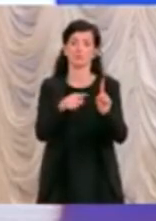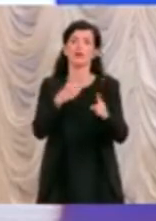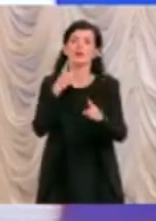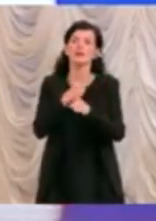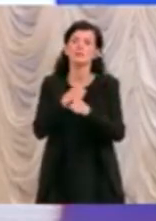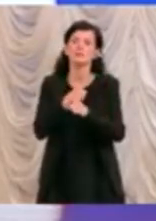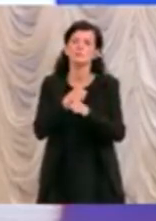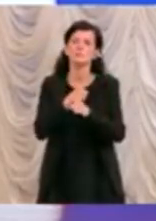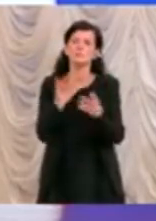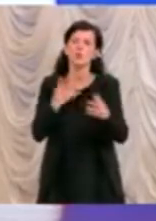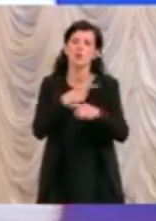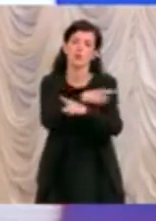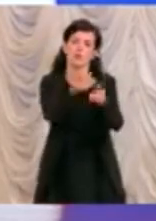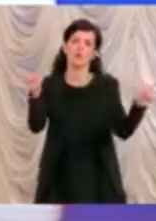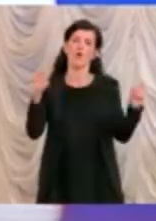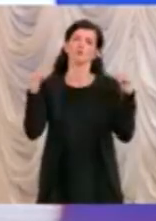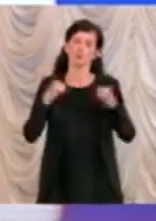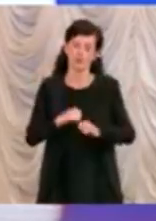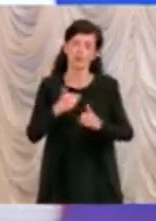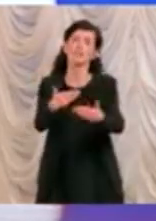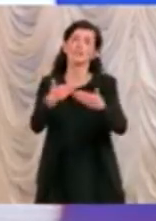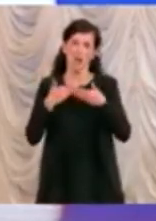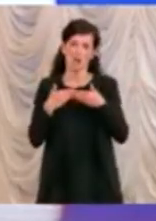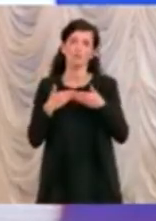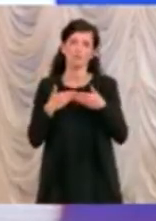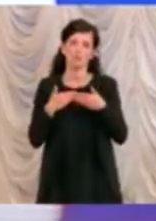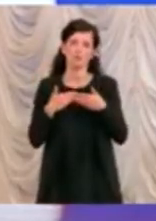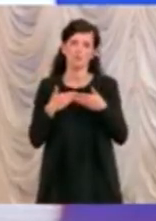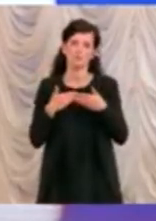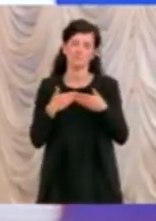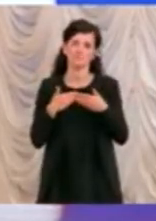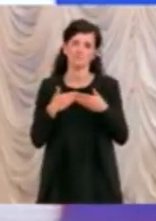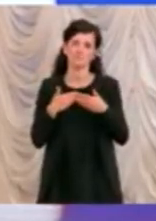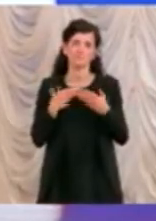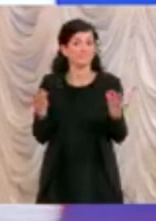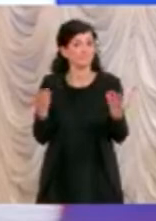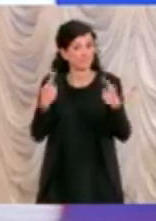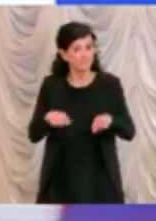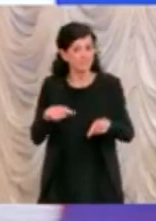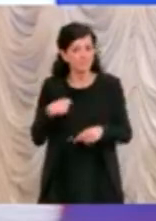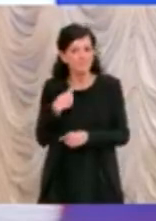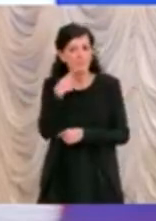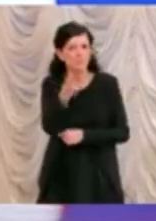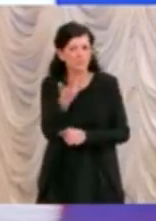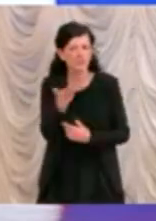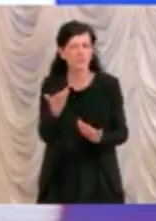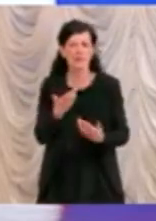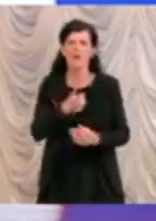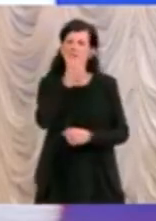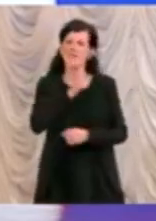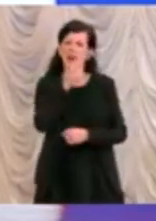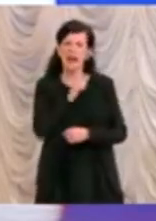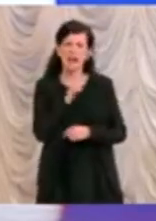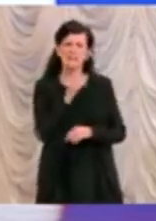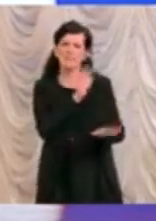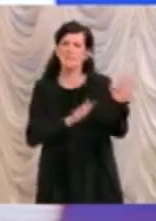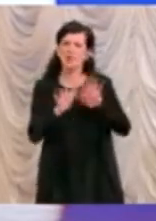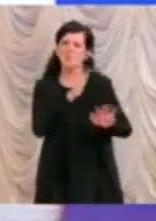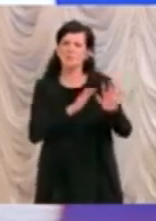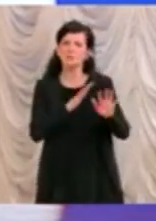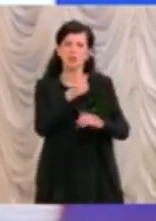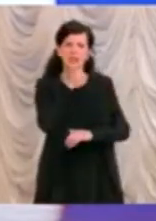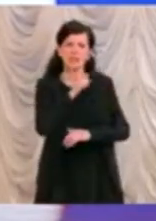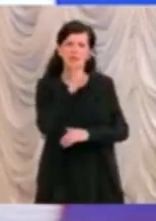voi di tutti i cittadini italiani ed è per questo che dico le falsità le menzogne ci fanno